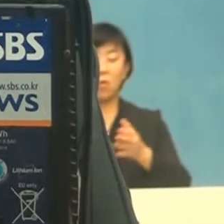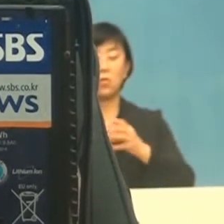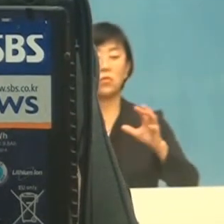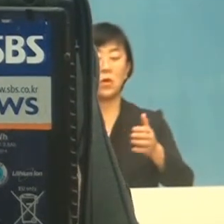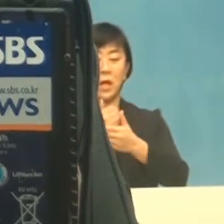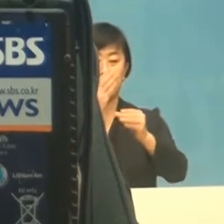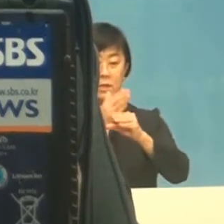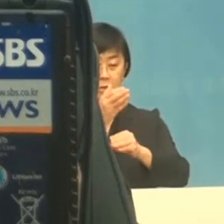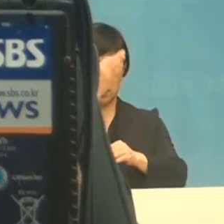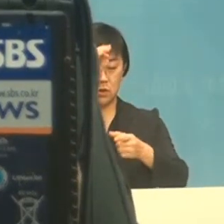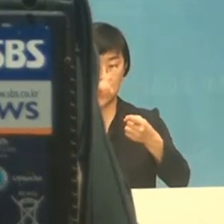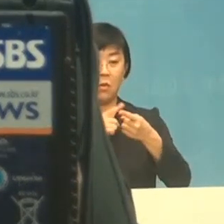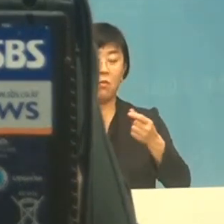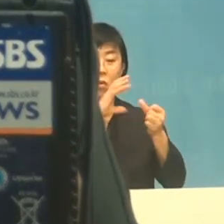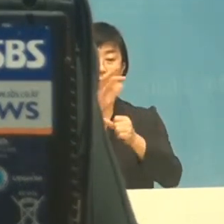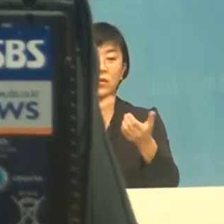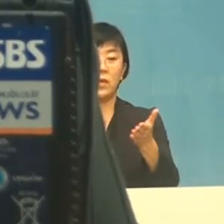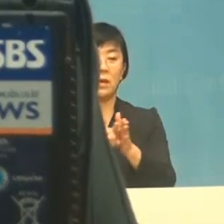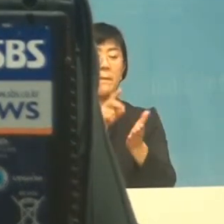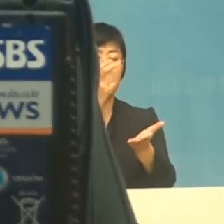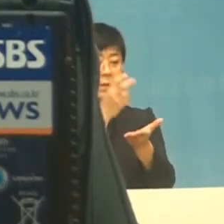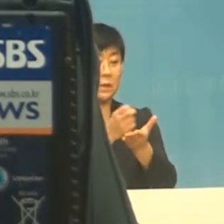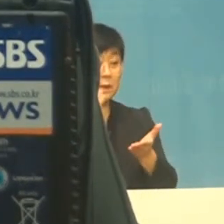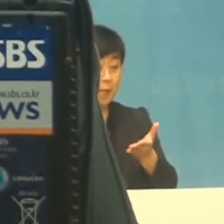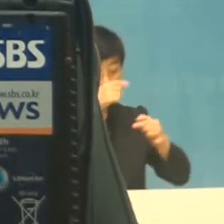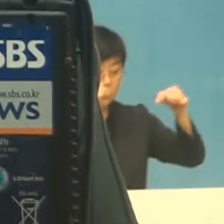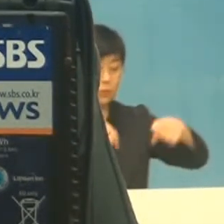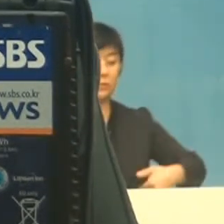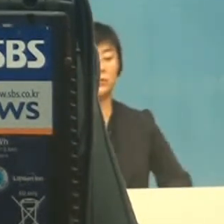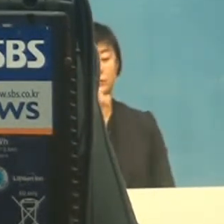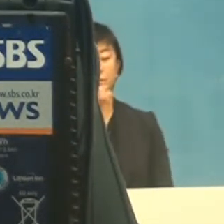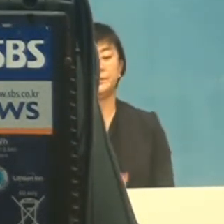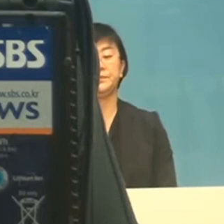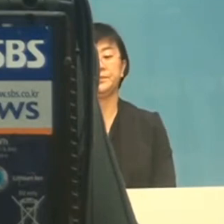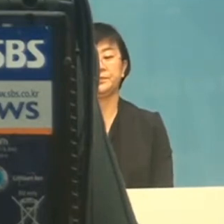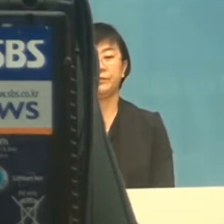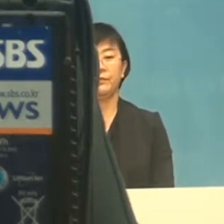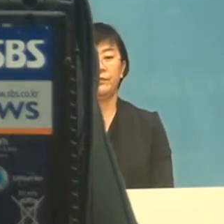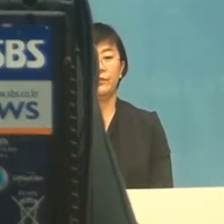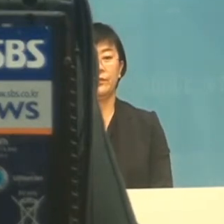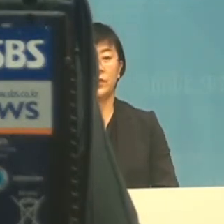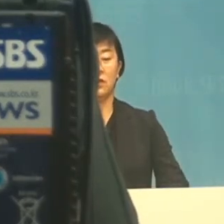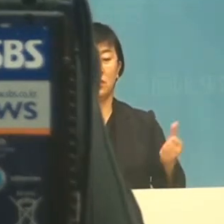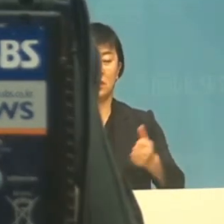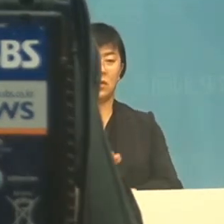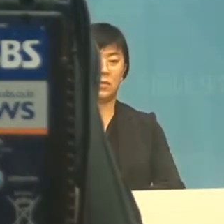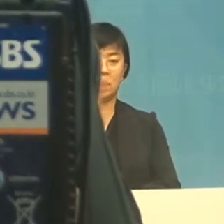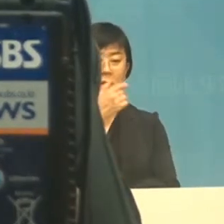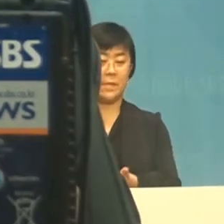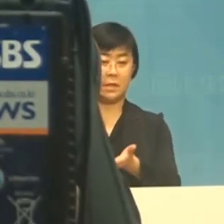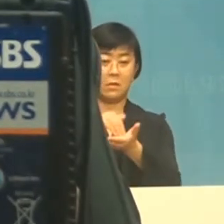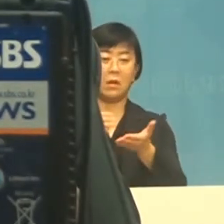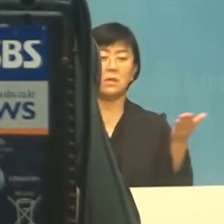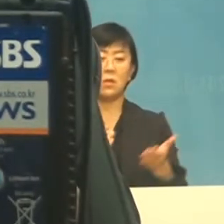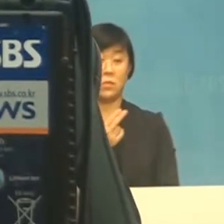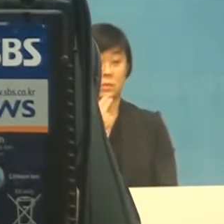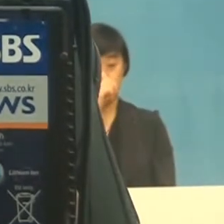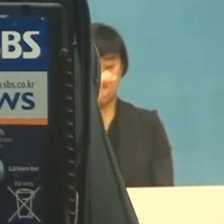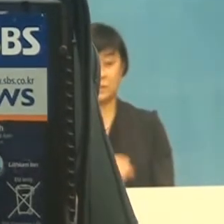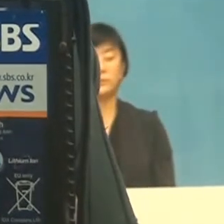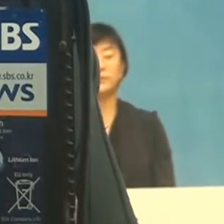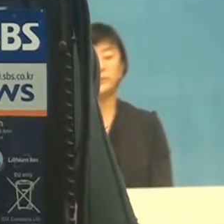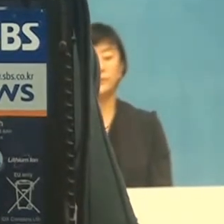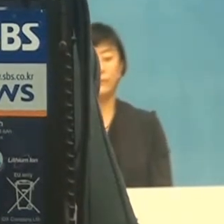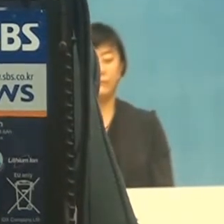국가 핵심 전략 기술 보호를 위한 입법을 다시 논의해야 합니다. 동료 의원 여러분이 반성할 일이 없었으면